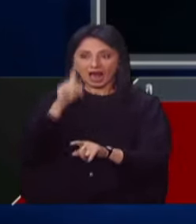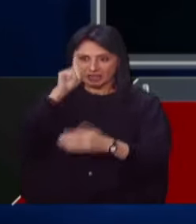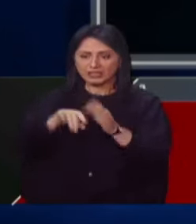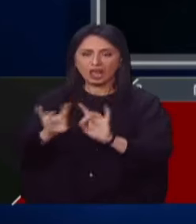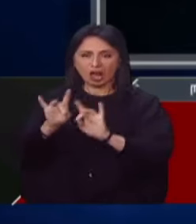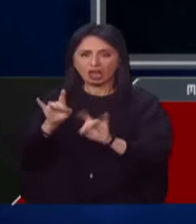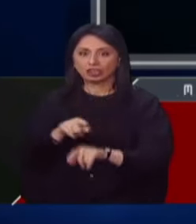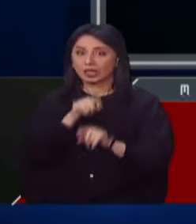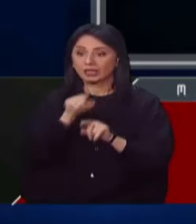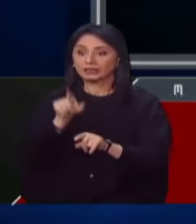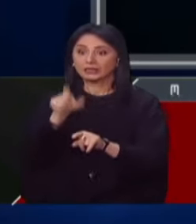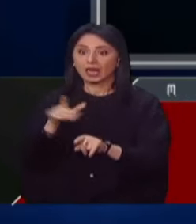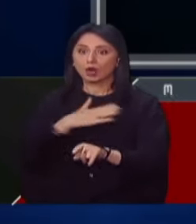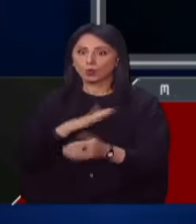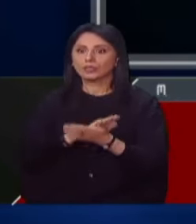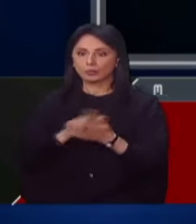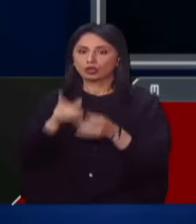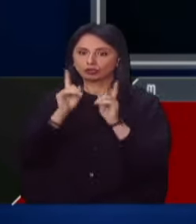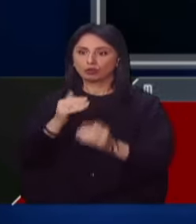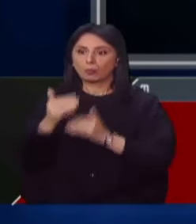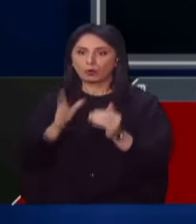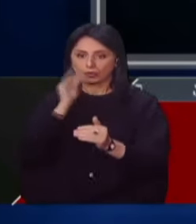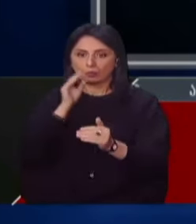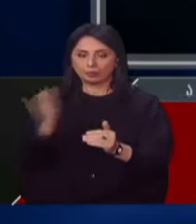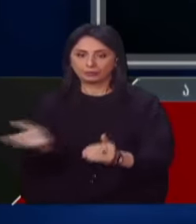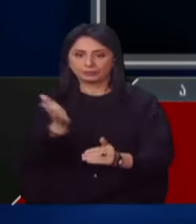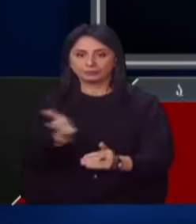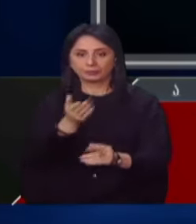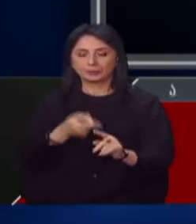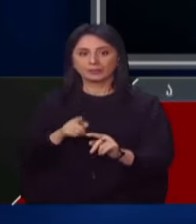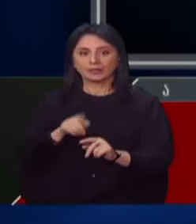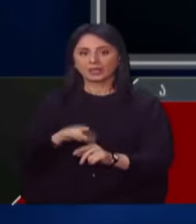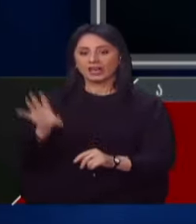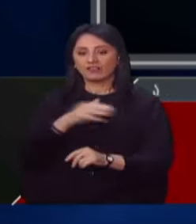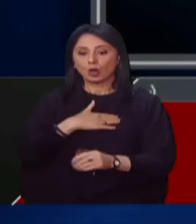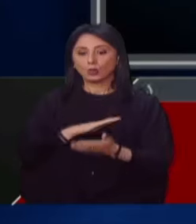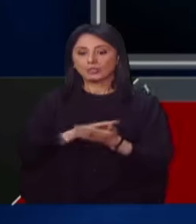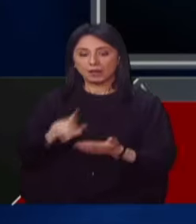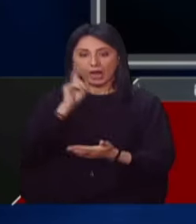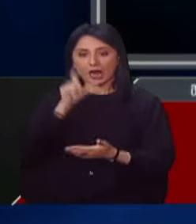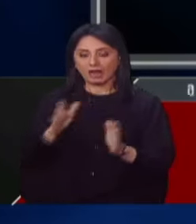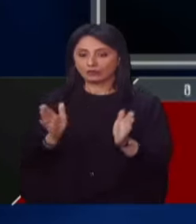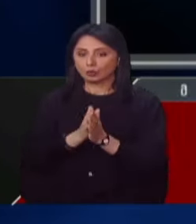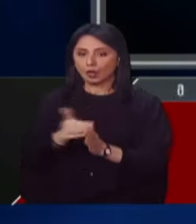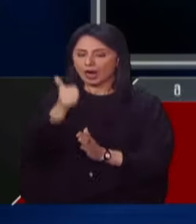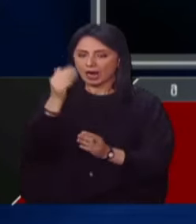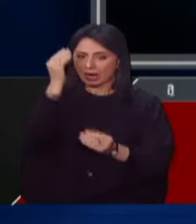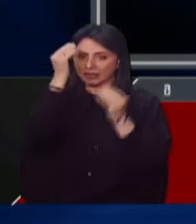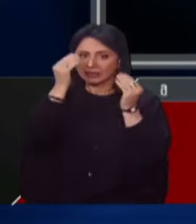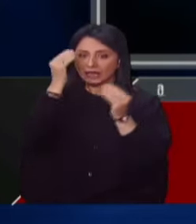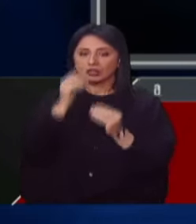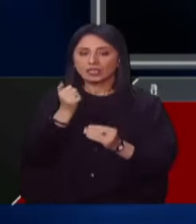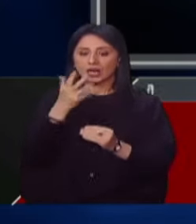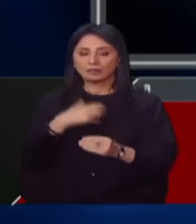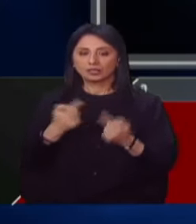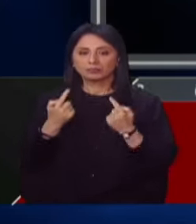რომ სწორედ ისინი არიან გულწრფელობისა და პროგრესულობის მაგალითი ამ ქვეყანაში. ყველა გულწრფელ ახალგაზრდას ვთხოვ კარგად გაიაზრონ, თუ